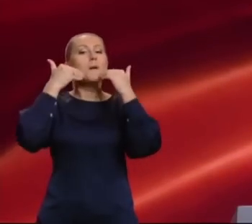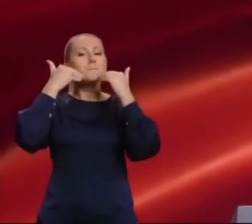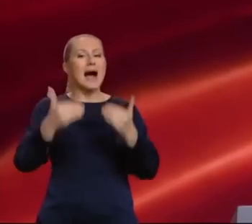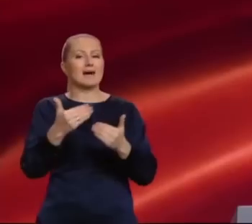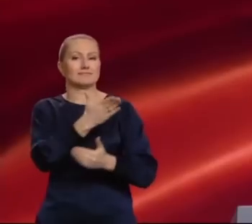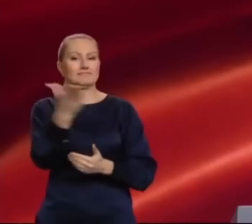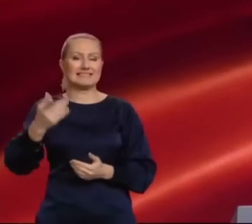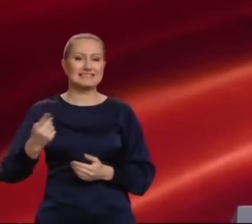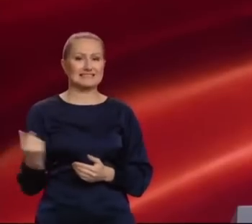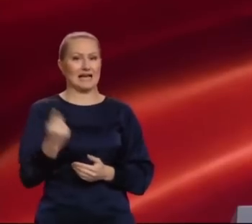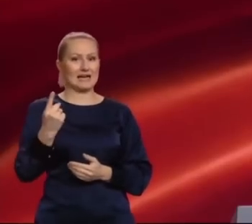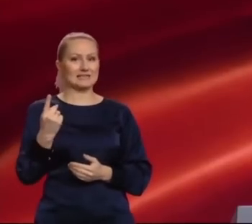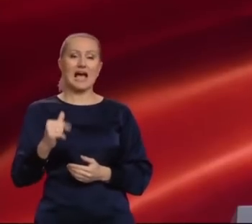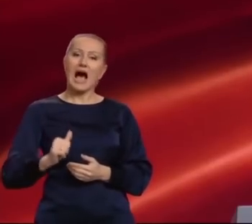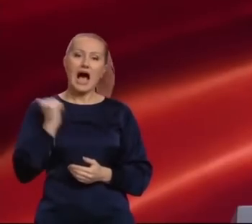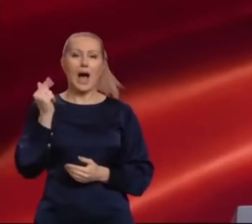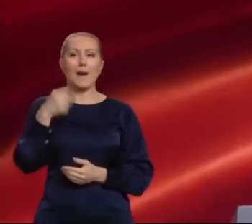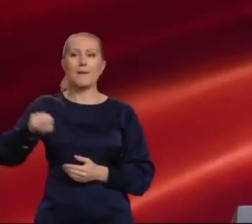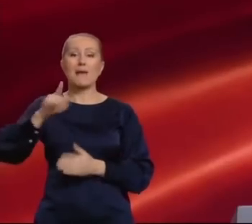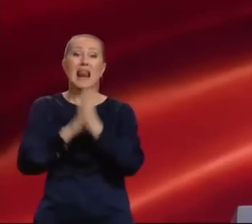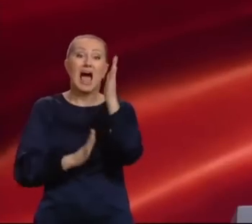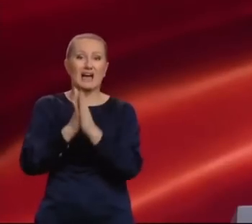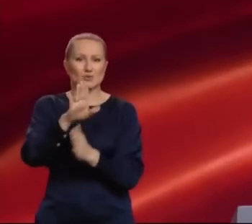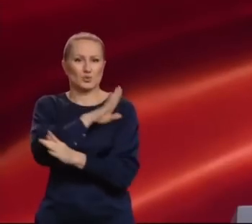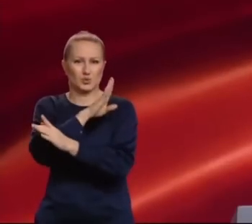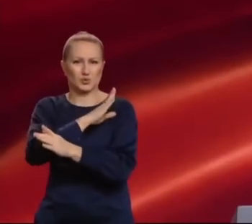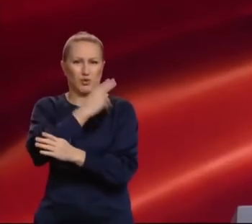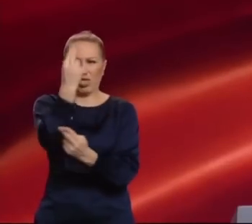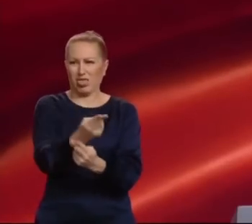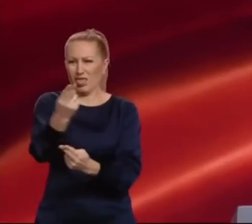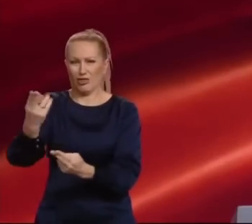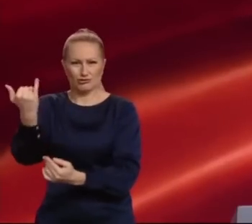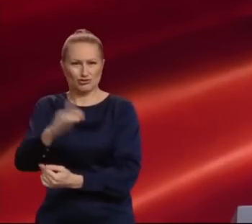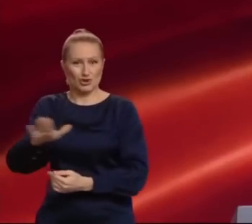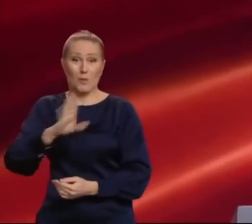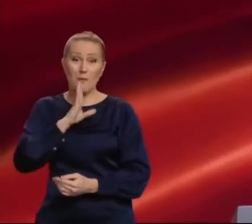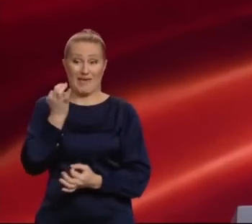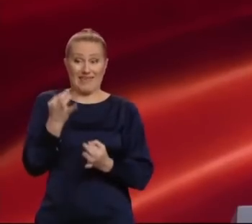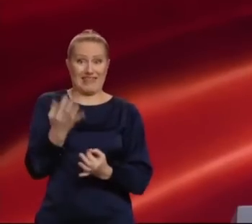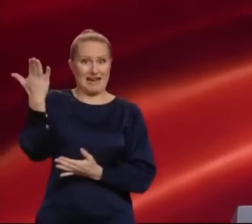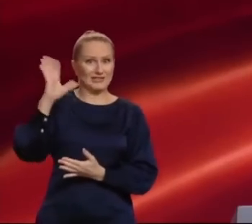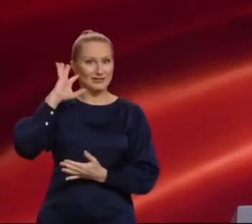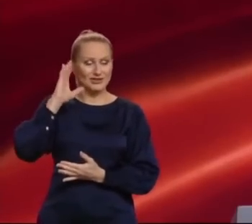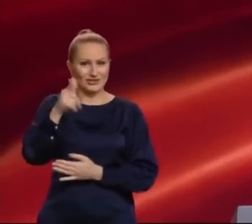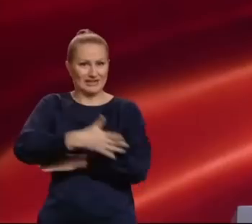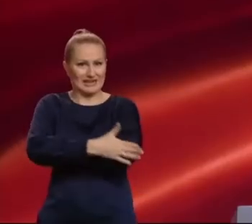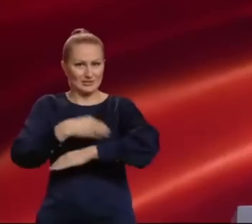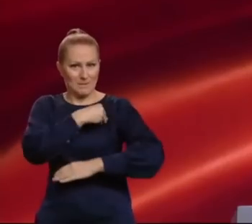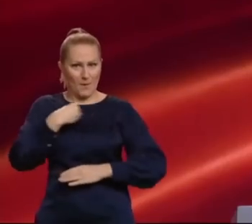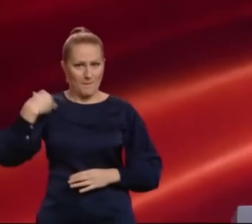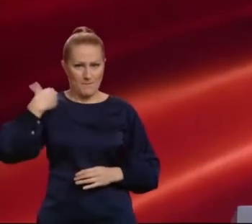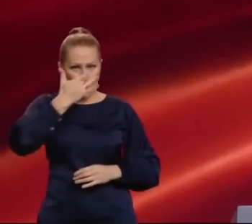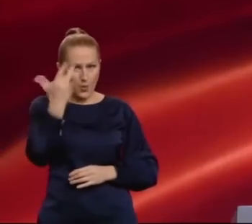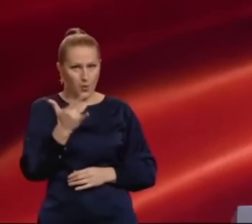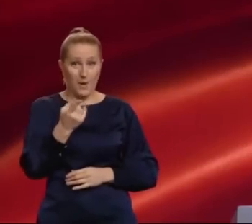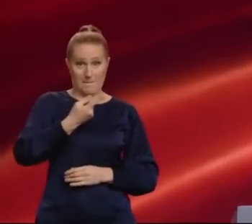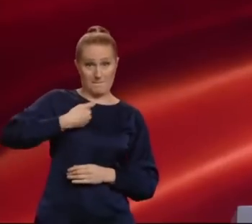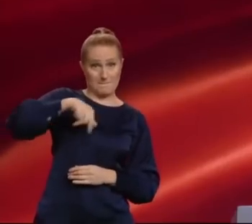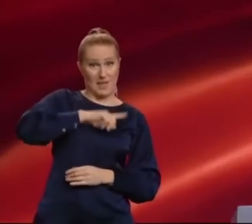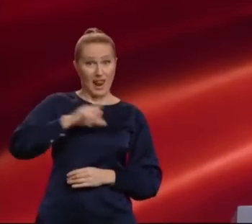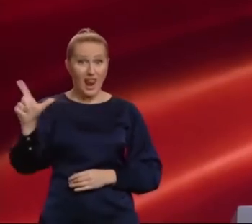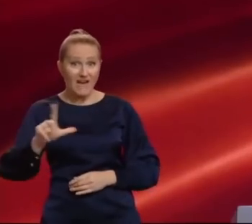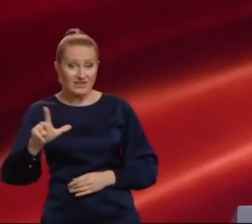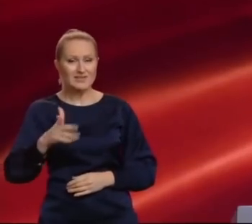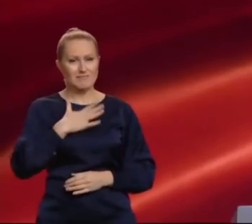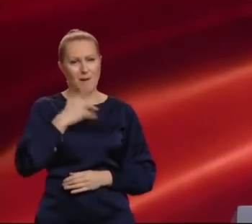żeby w lasach umierały dzieci. Tak jak teraz to się dzieje na granicy polsko-białoruskiej. My na lewicy mamy jasny pomysł.